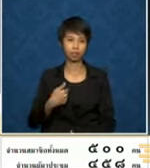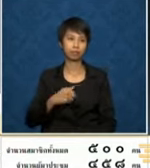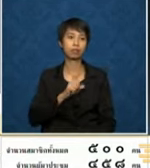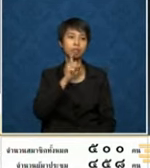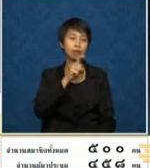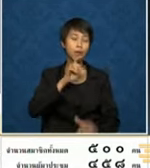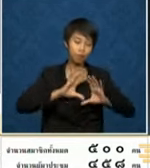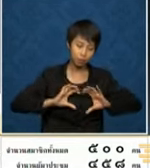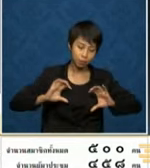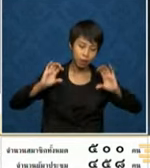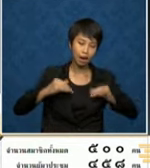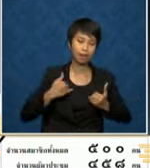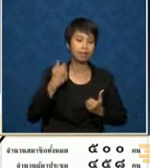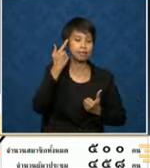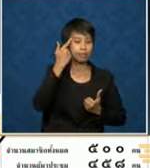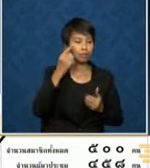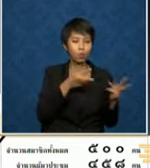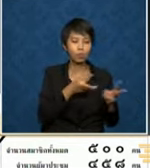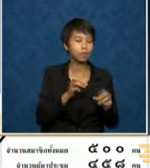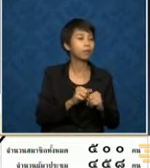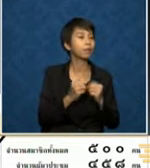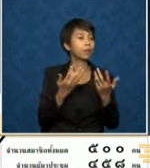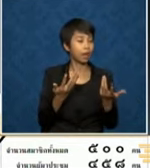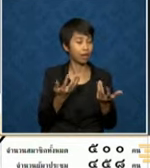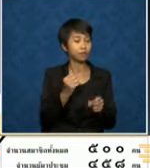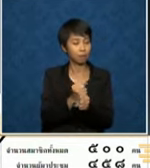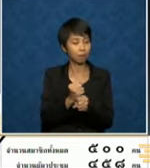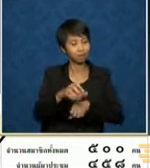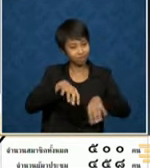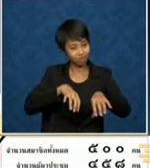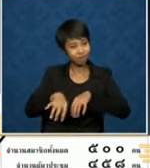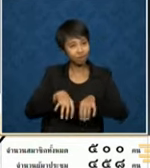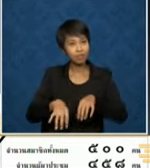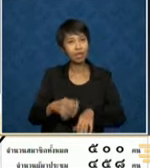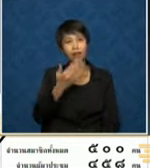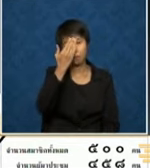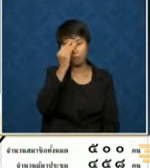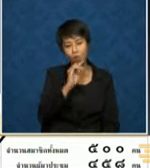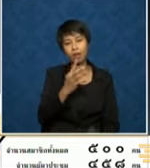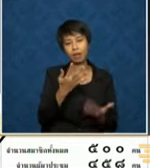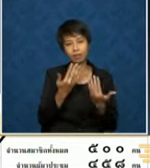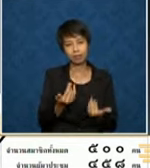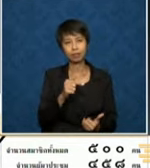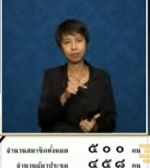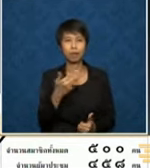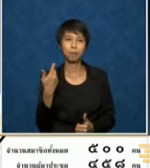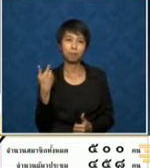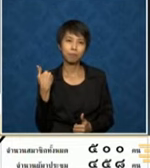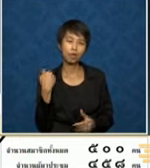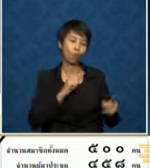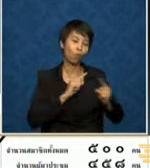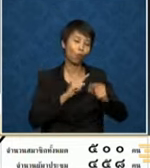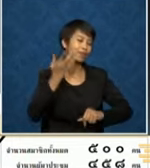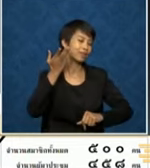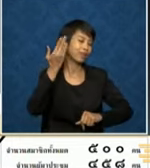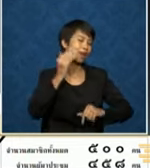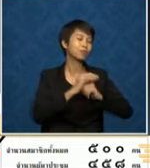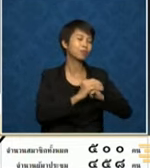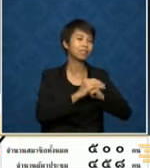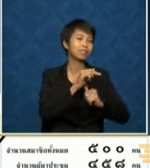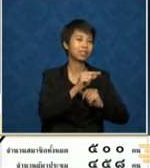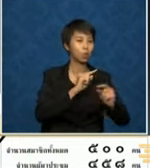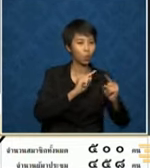ามกับทางรัฐบาลว่าจะมีนโยบายอย่างไรในเรื่องนี้ค่ะในเมื่อท่านเองเนี่ยให้ไปสัมภาษณ์กับสื่อประเทศจีนเอาไว้ว่า